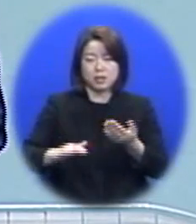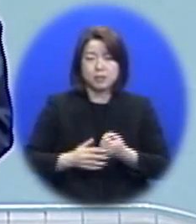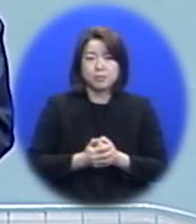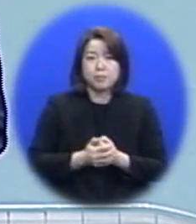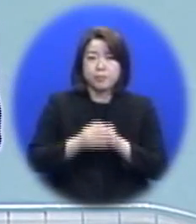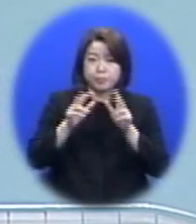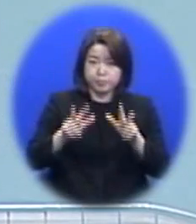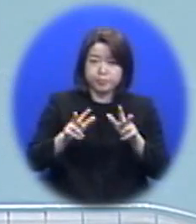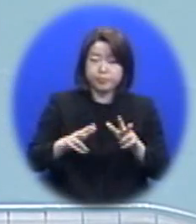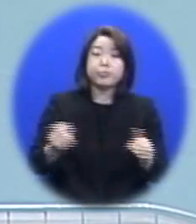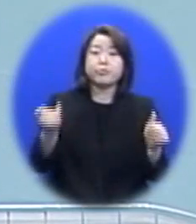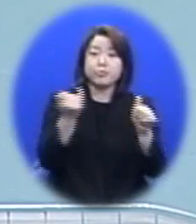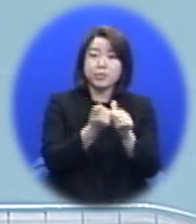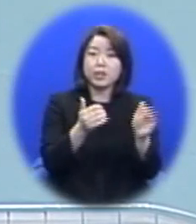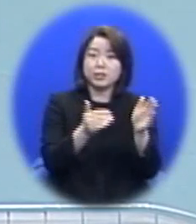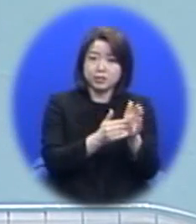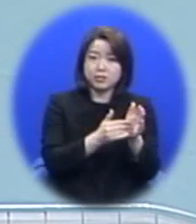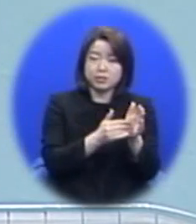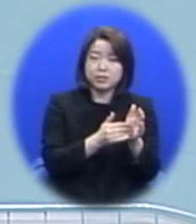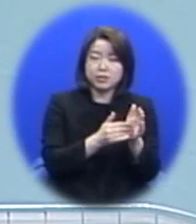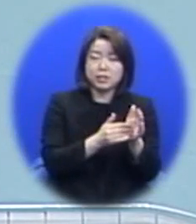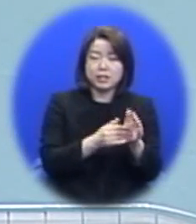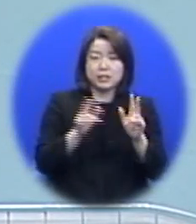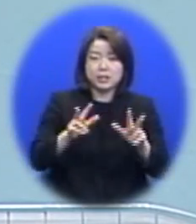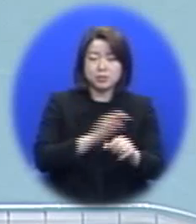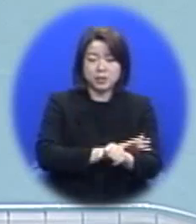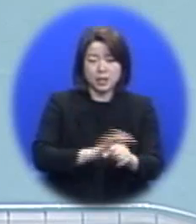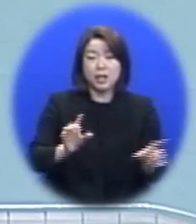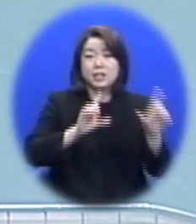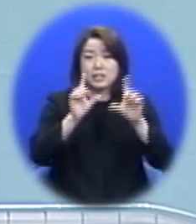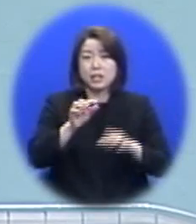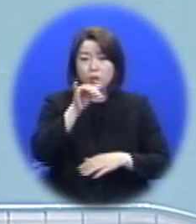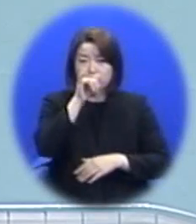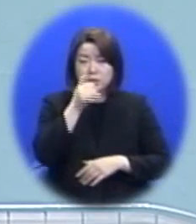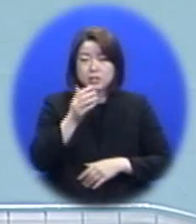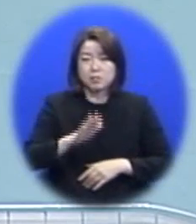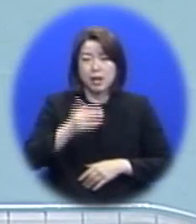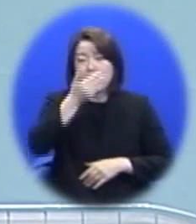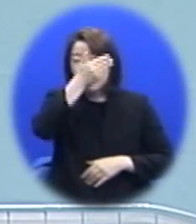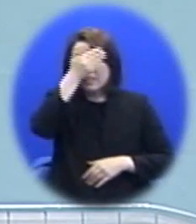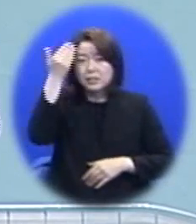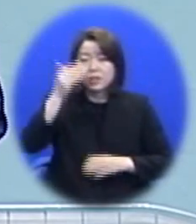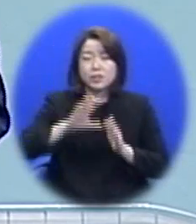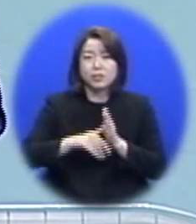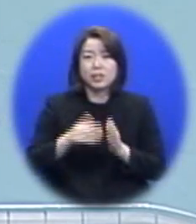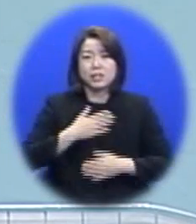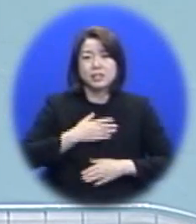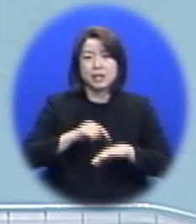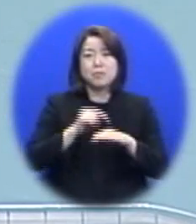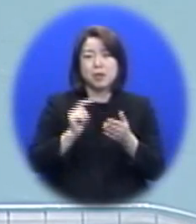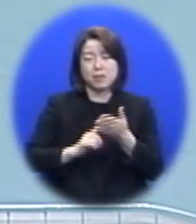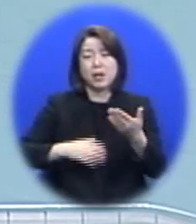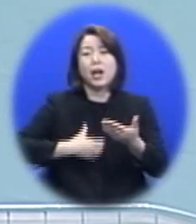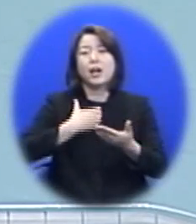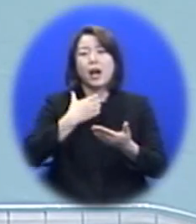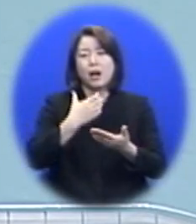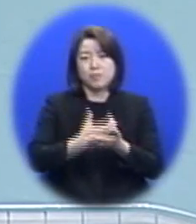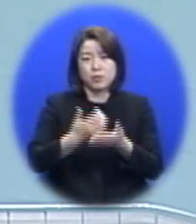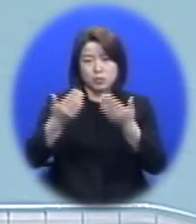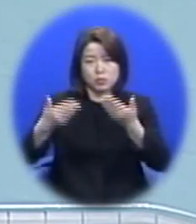지금은 이제 결혼을 해서 참 잘 살고 있지만 청년 때 그렇게 제 마음에 감동을